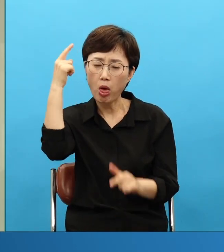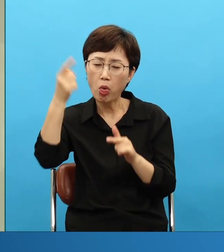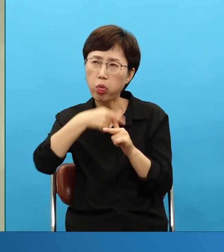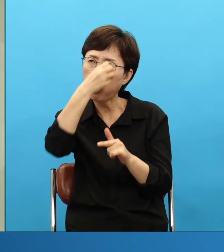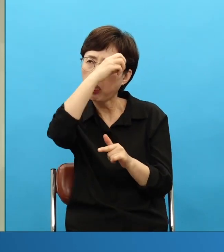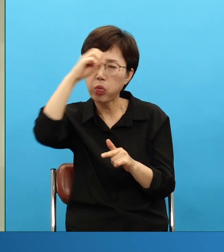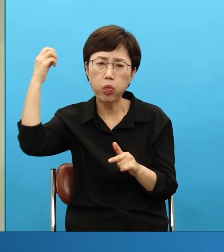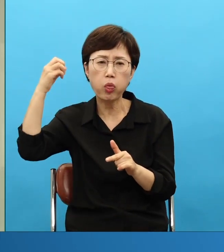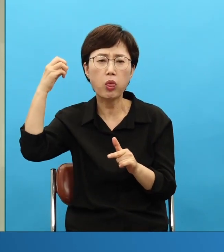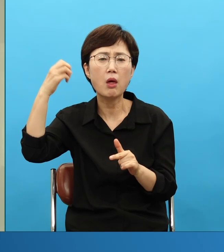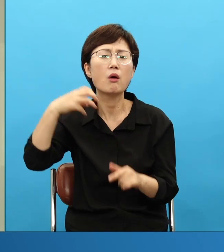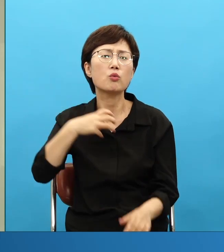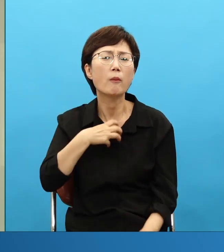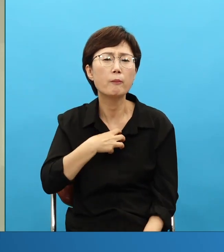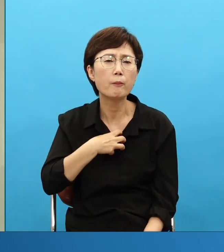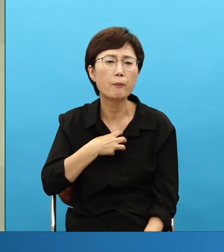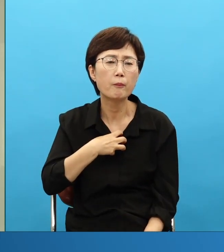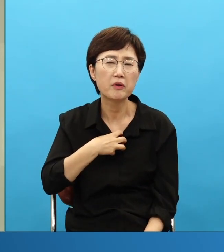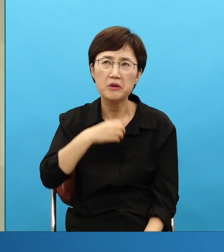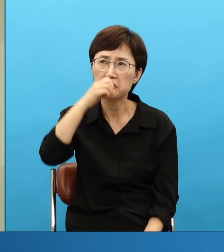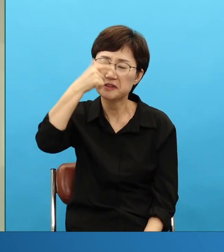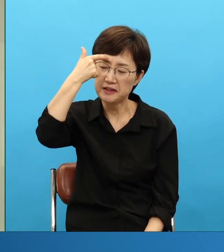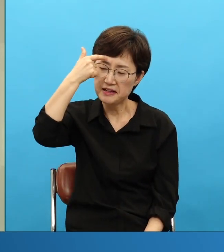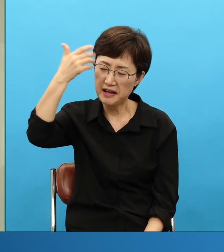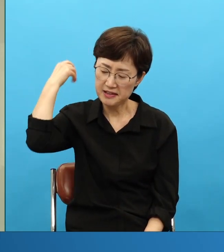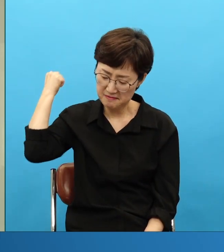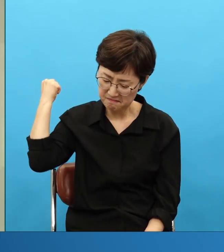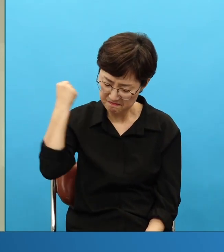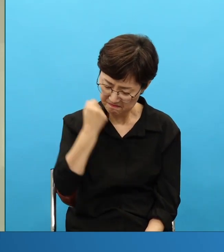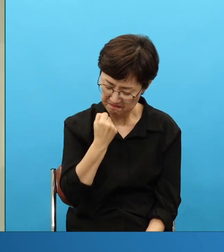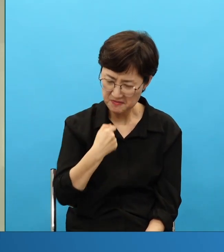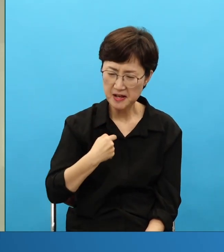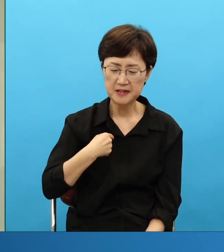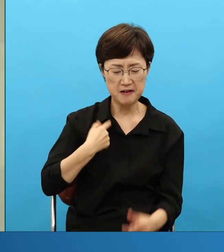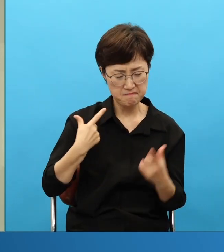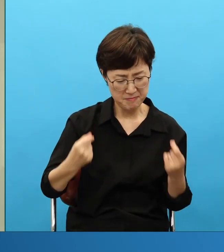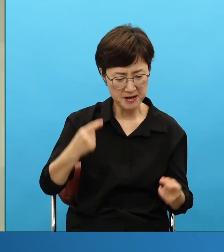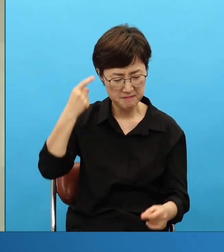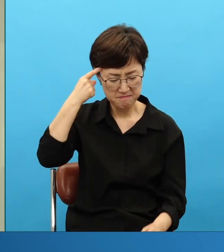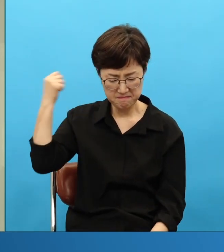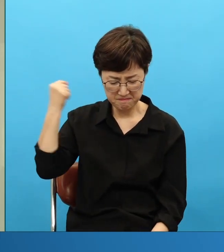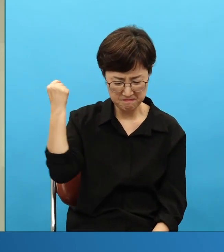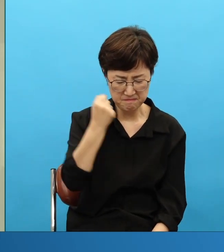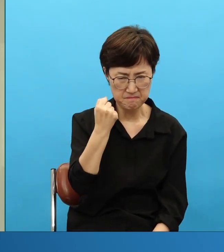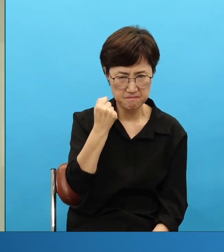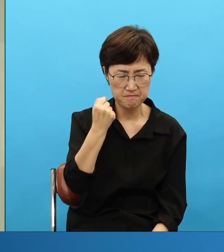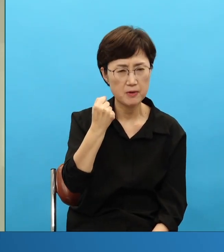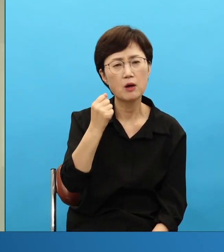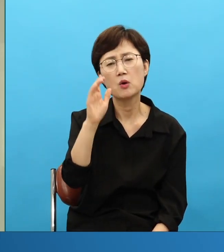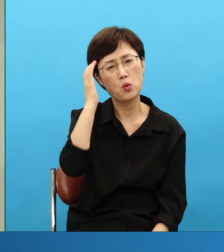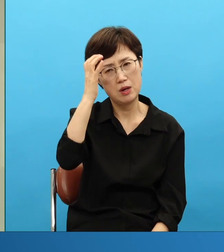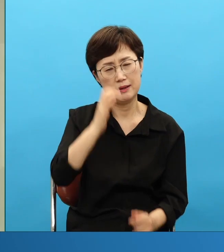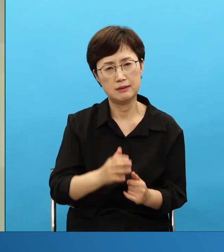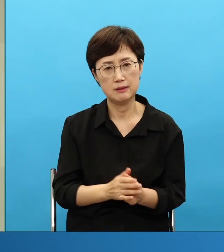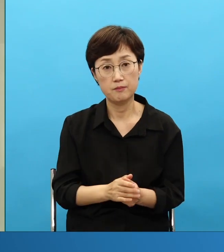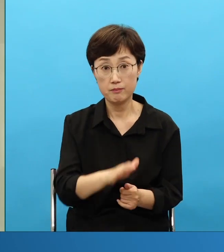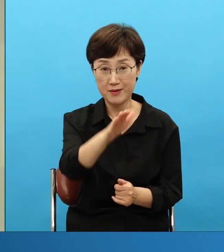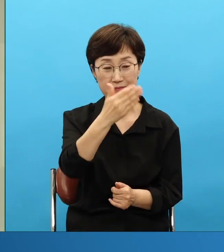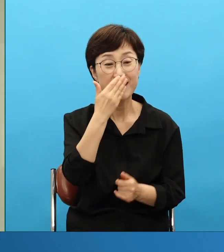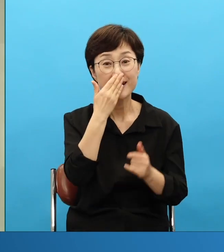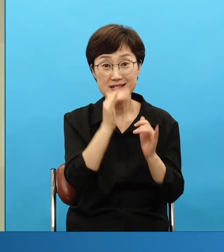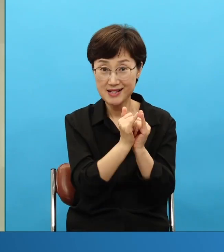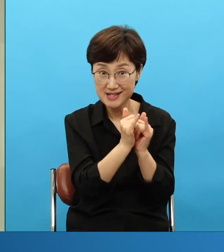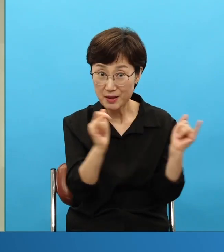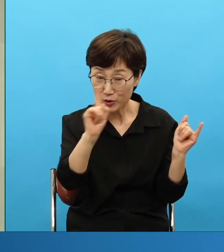자꾸 그래도 옛날 생각 가지고 But still, we go back to our old way of thinking. 왜냐 이스라엘 사람들은 그 법이 그랬거든요. 이방인 집에 가지